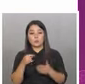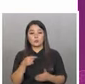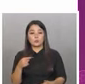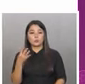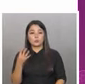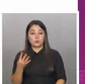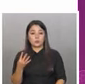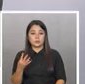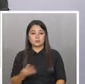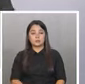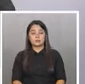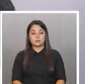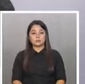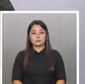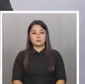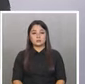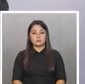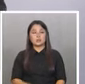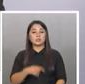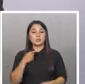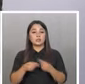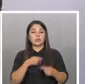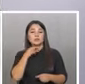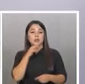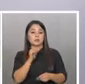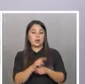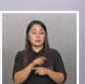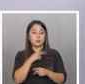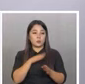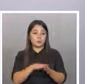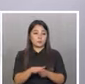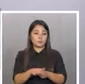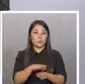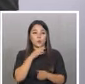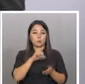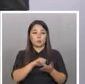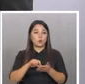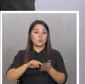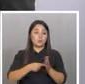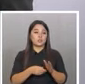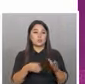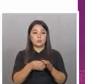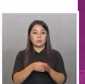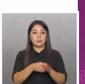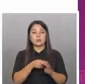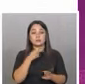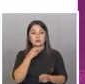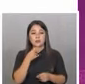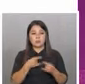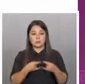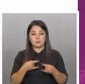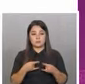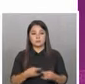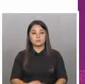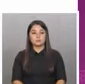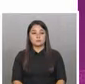жауап минус 4. Ал оқушылар, келесі тапсырманы орындайық. Көп мүшелерді көбейткіштерге жіктеңіздер. Берілгені